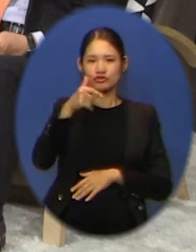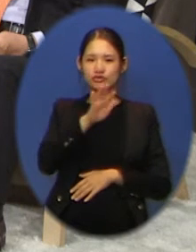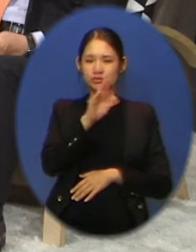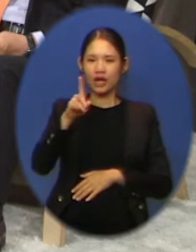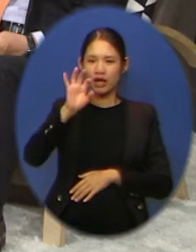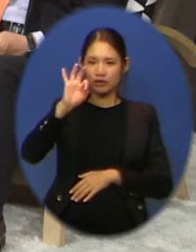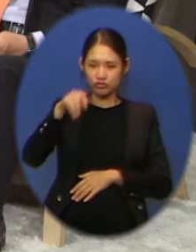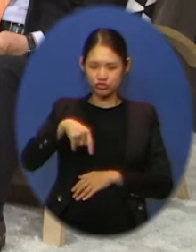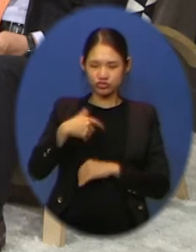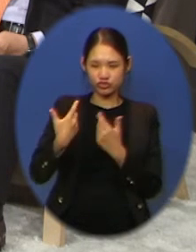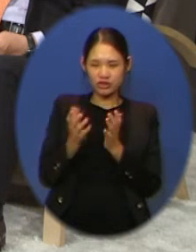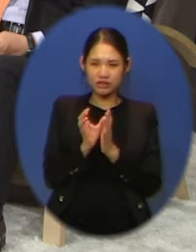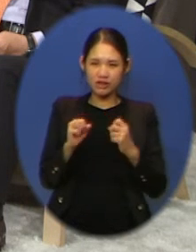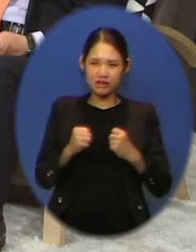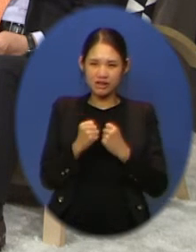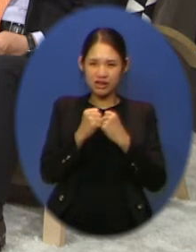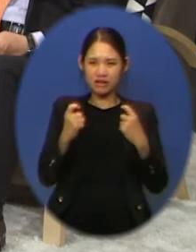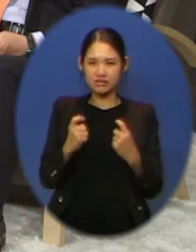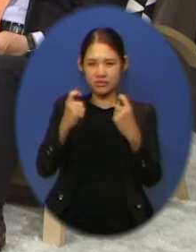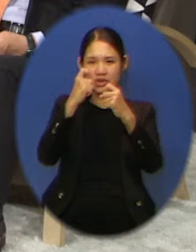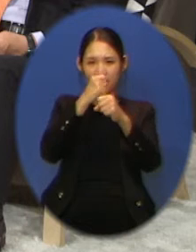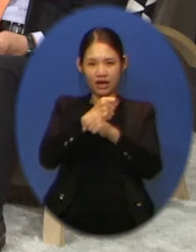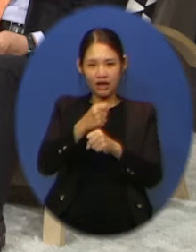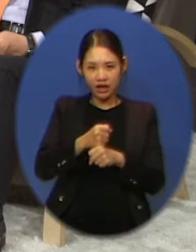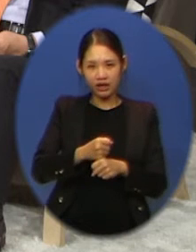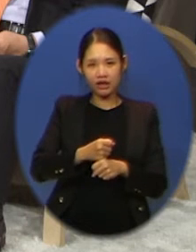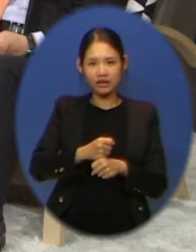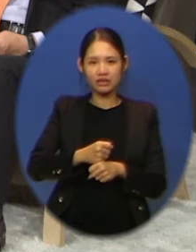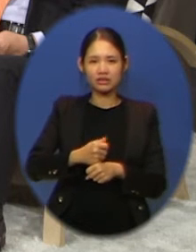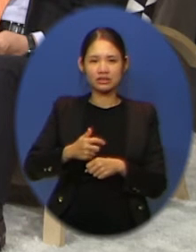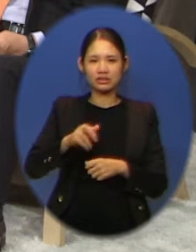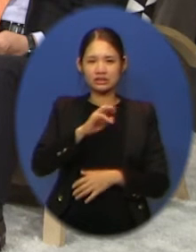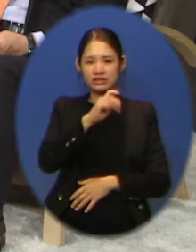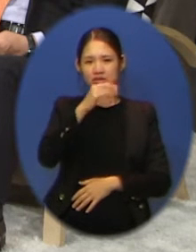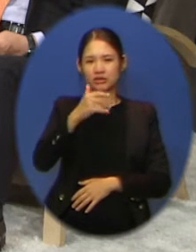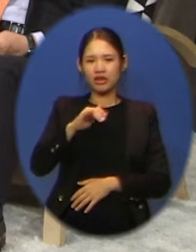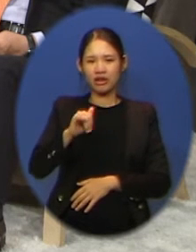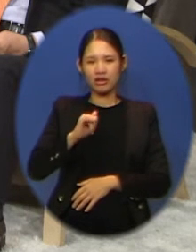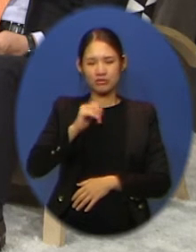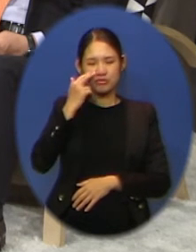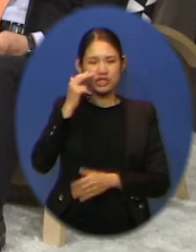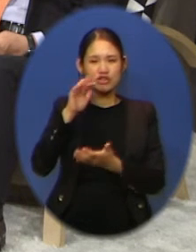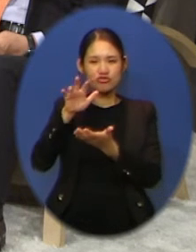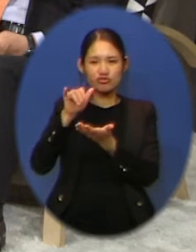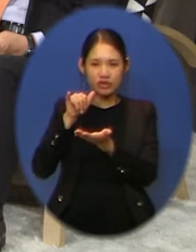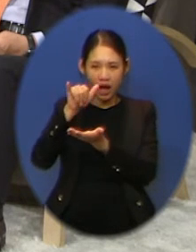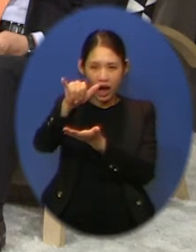국방부에서 시비를 걸고 어떻게 의병제대가 미국을 가느냐 말이야 이러면서 마지막